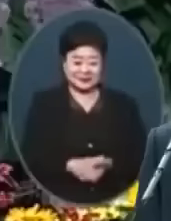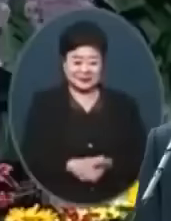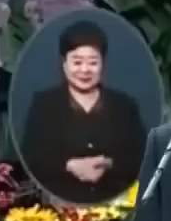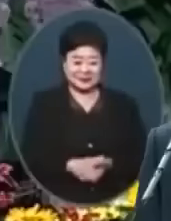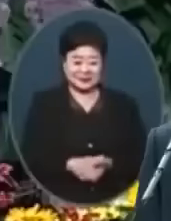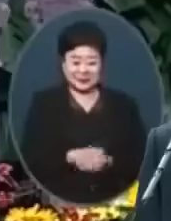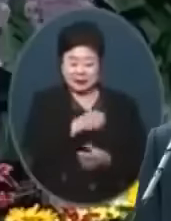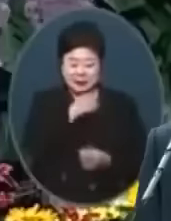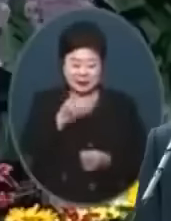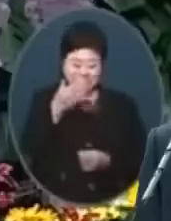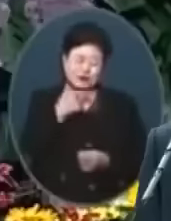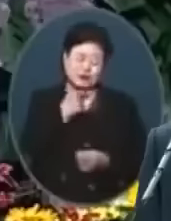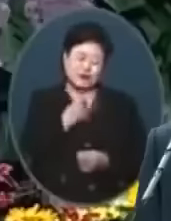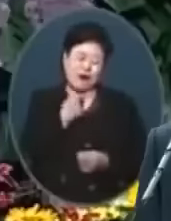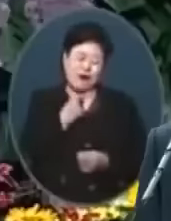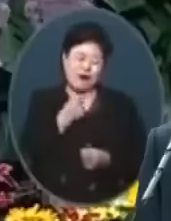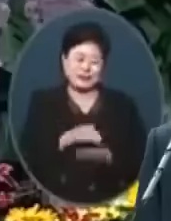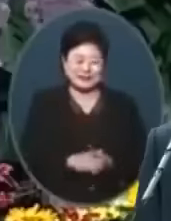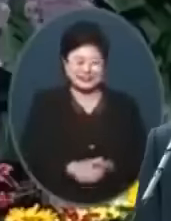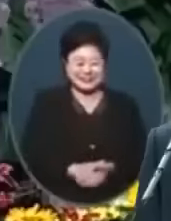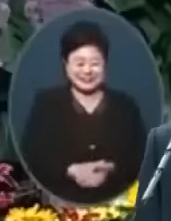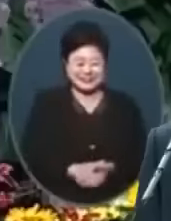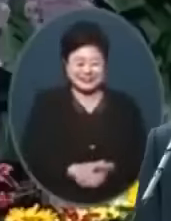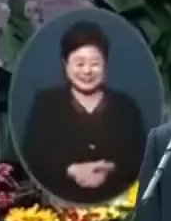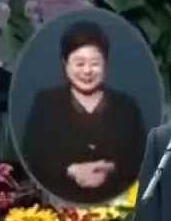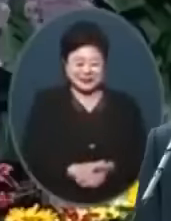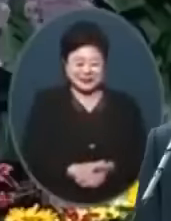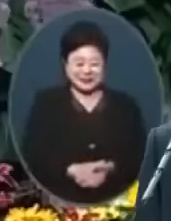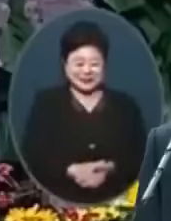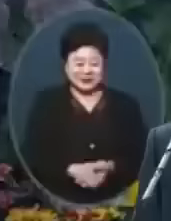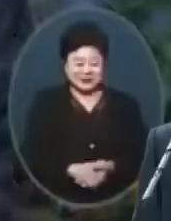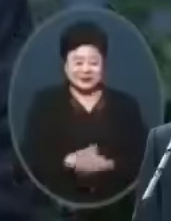우리도 그 만나 좀 먹어봤으면 좋겠는데